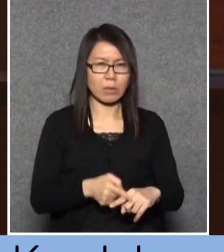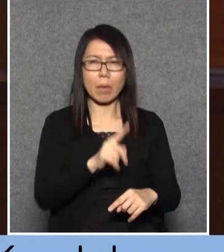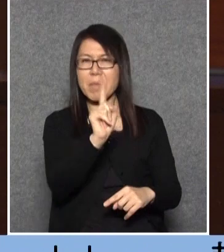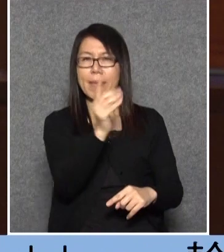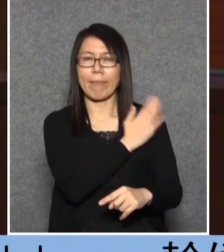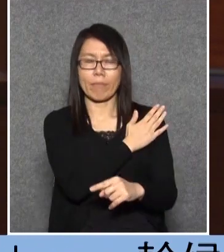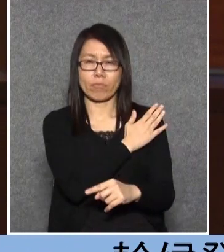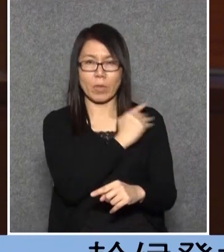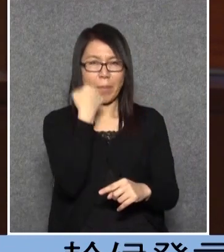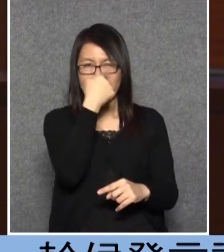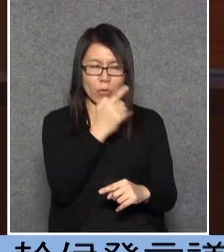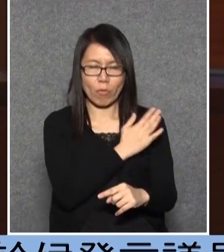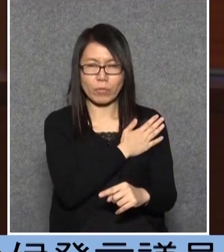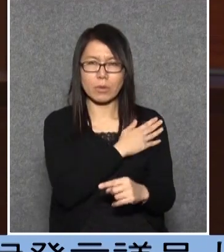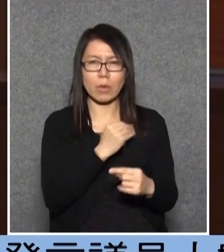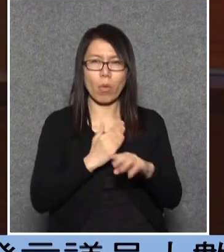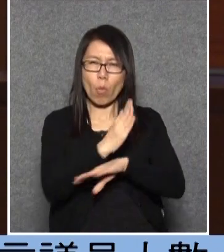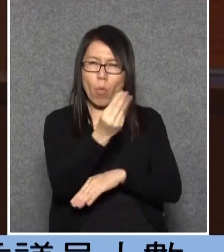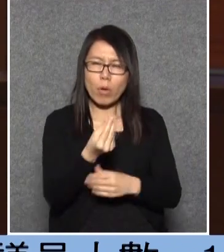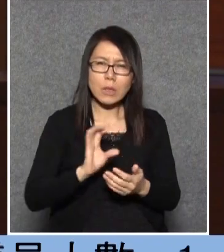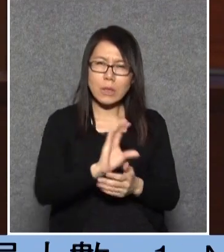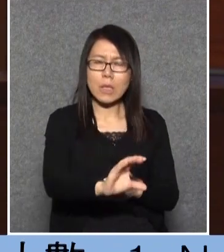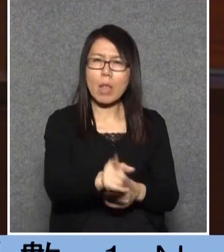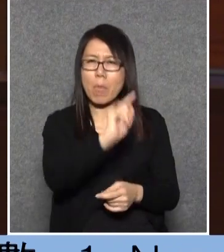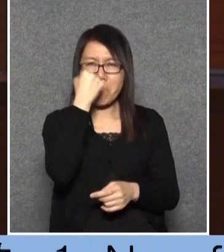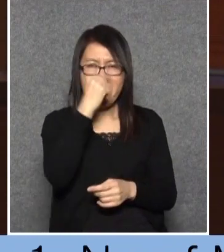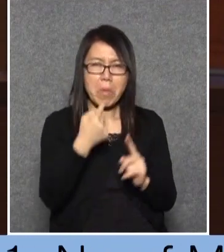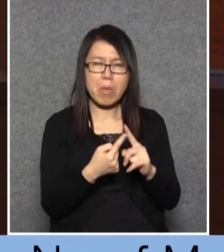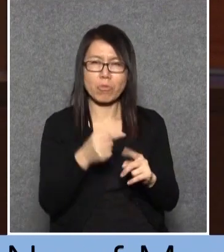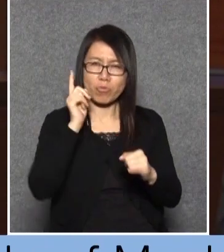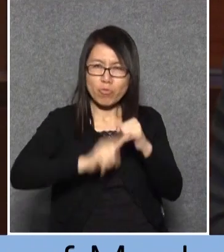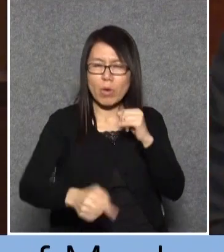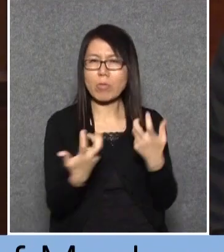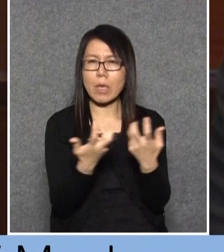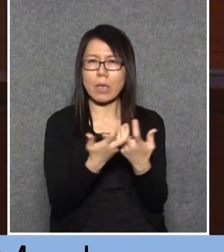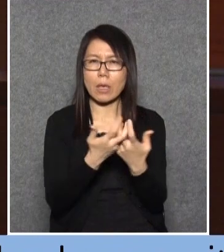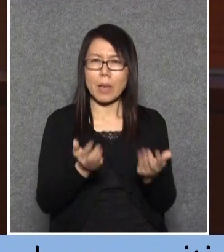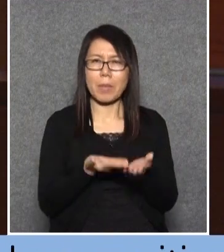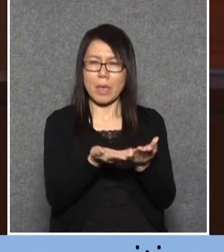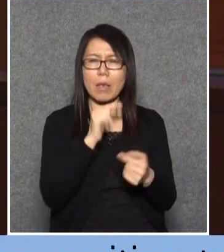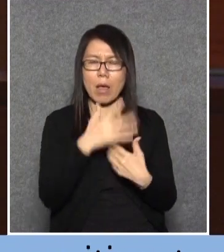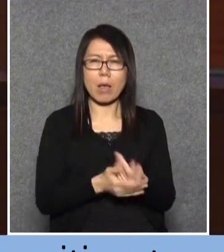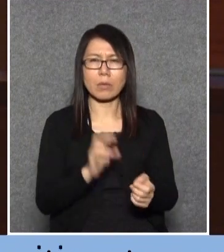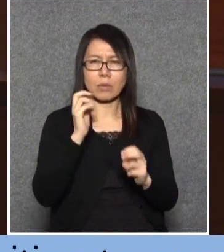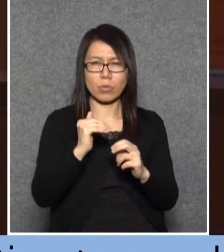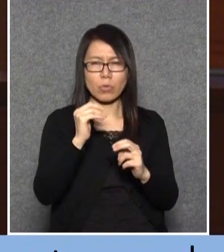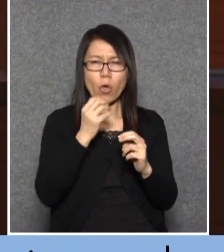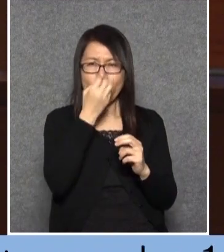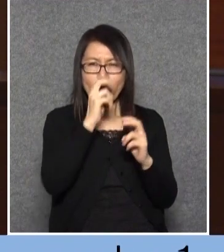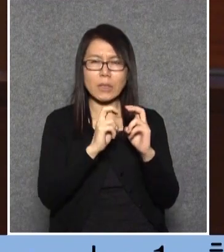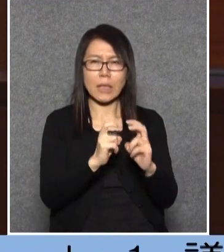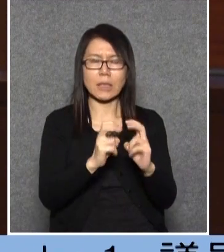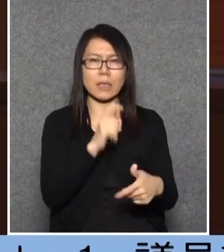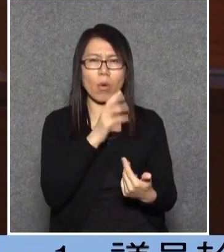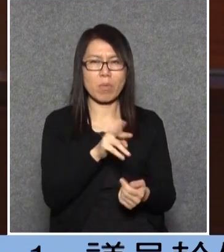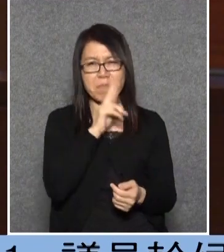责？超支嘅呢啲钱系由咩人去埋单？系嘛？港铁去年贴钱就送走咗被指隐